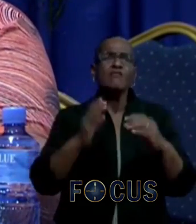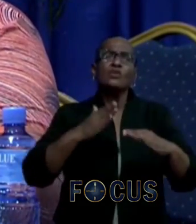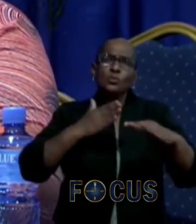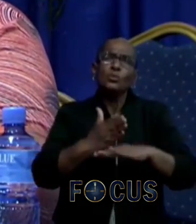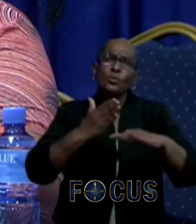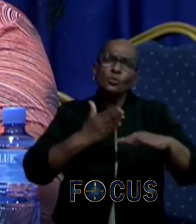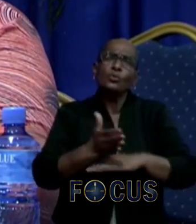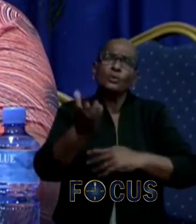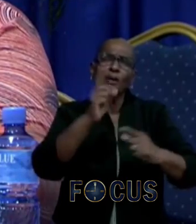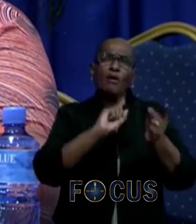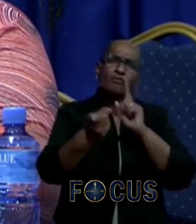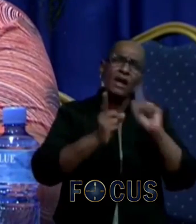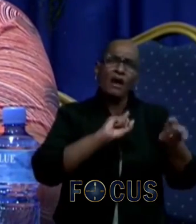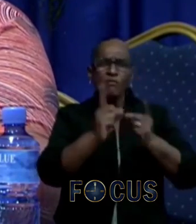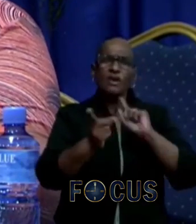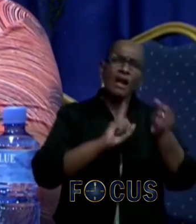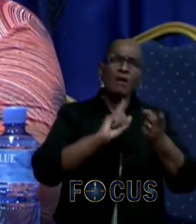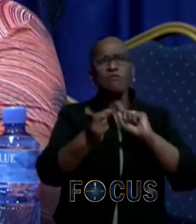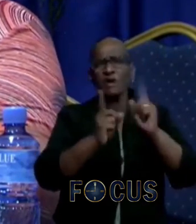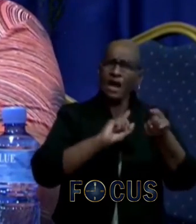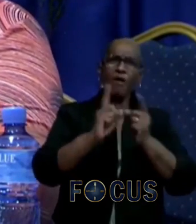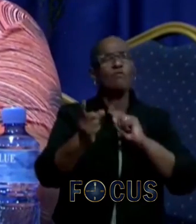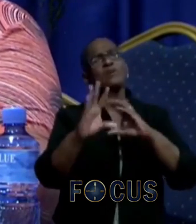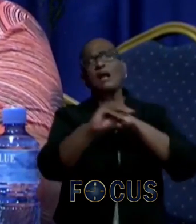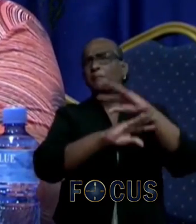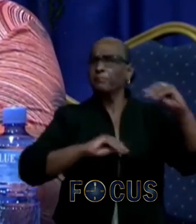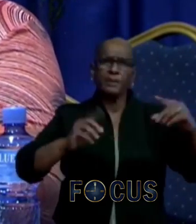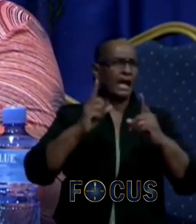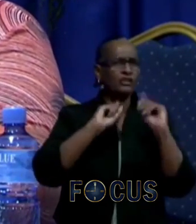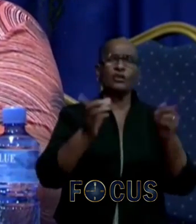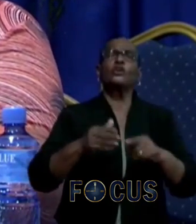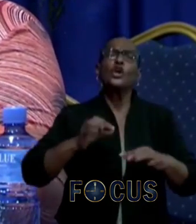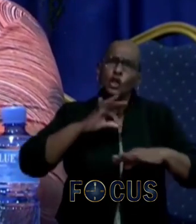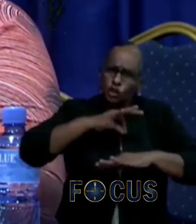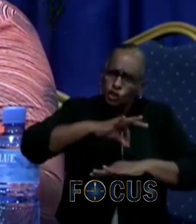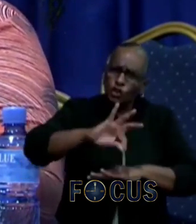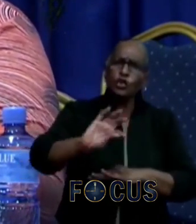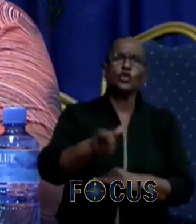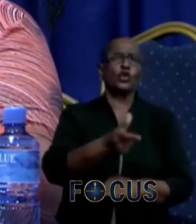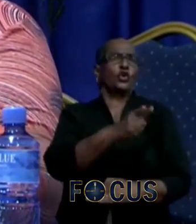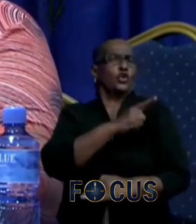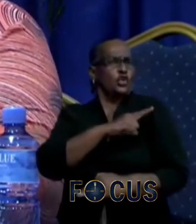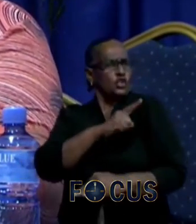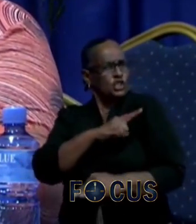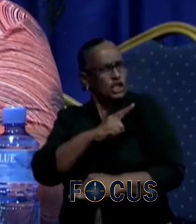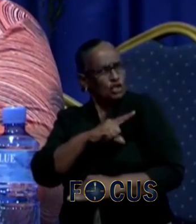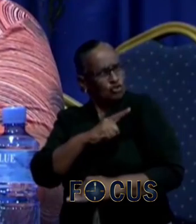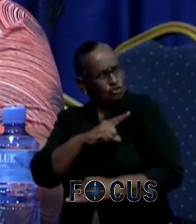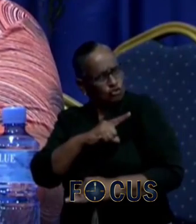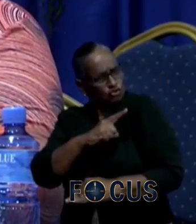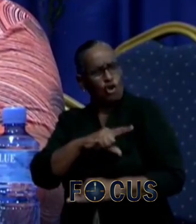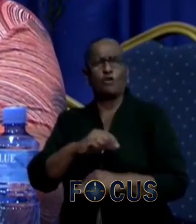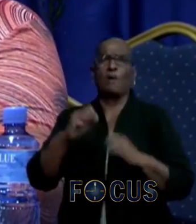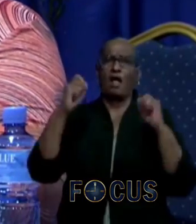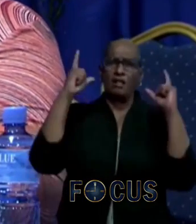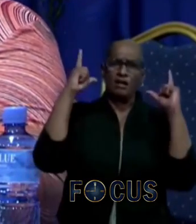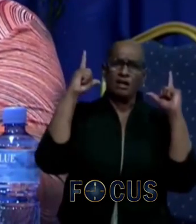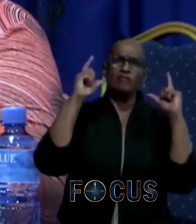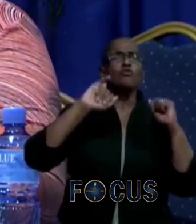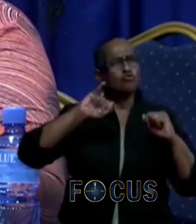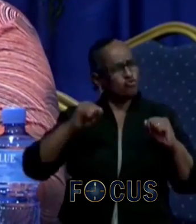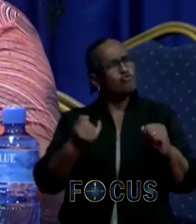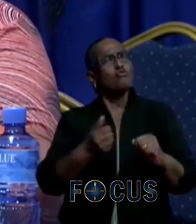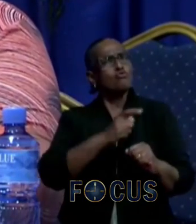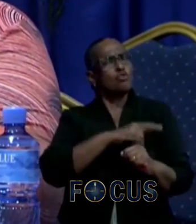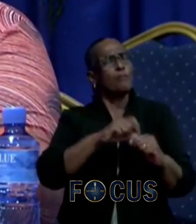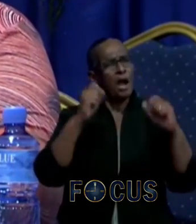gevoerd met betrekking tot het teruggaan naar het normale, het nieuwe normale, let wel. Het doel van het